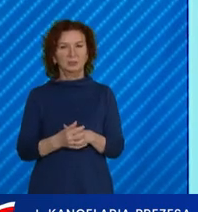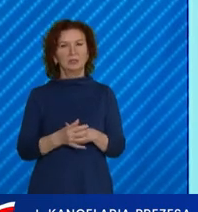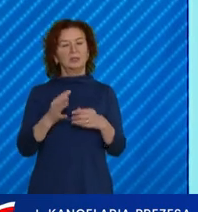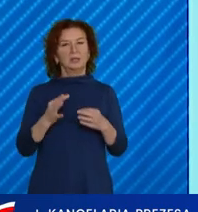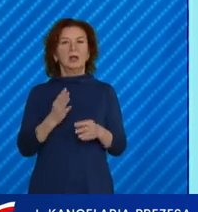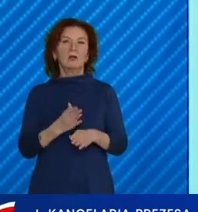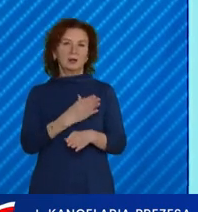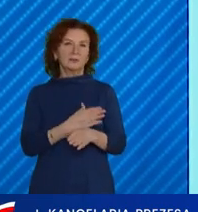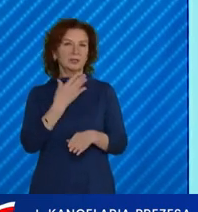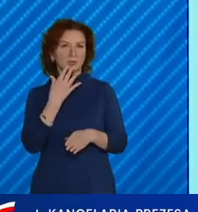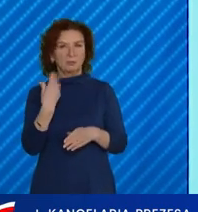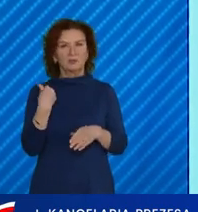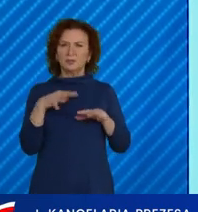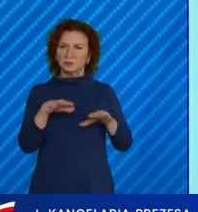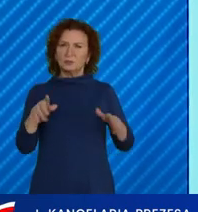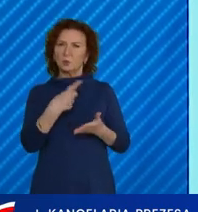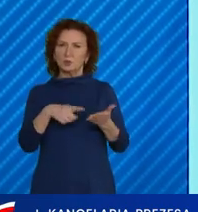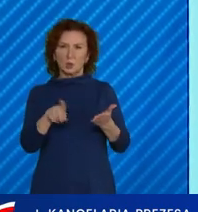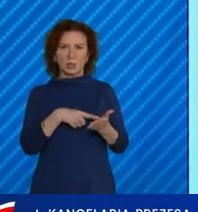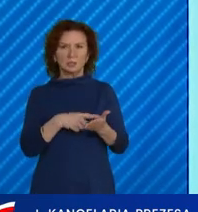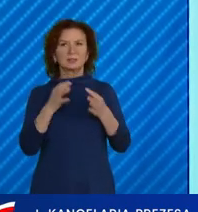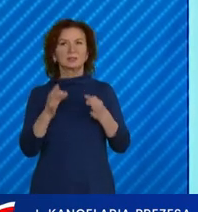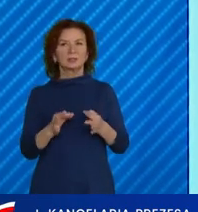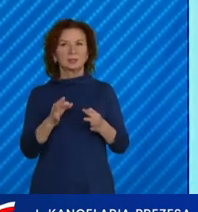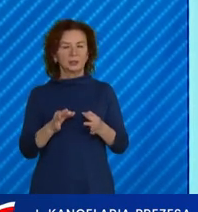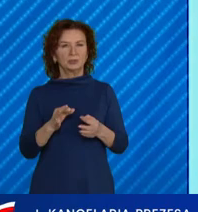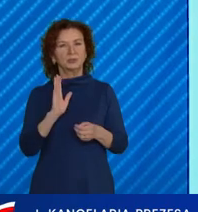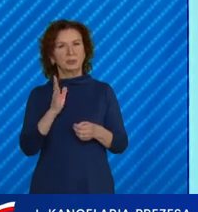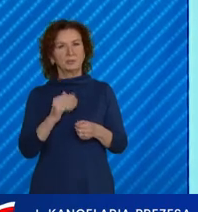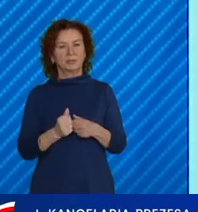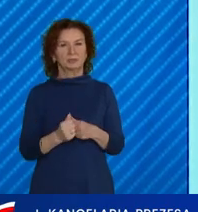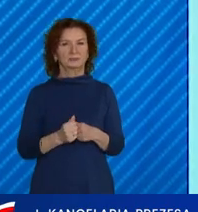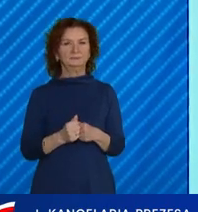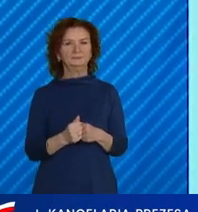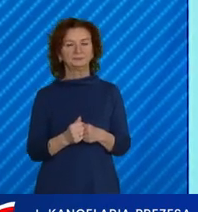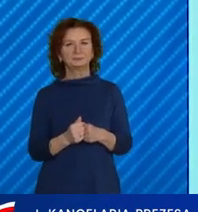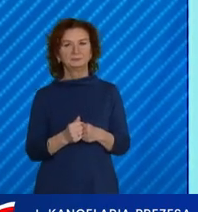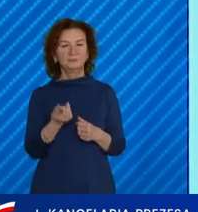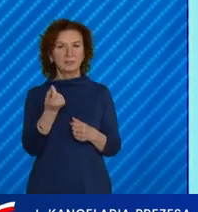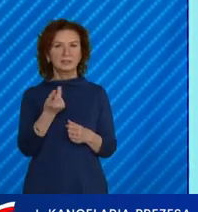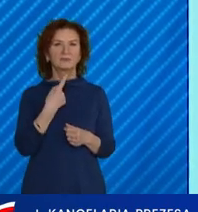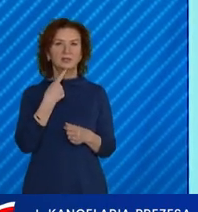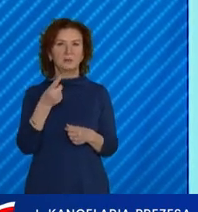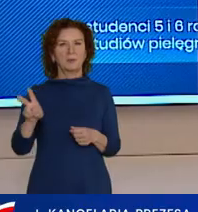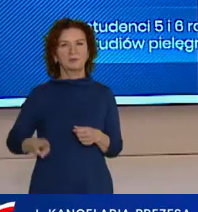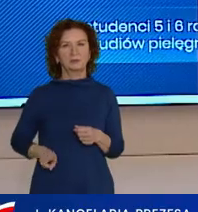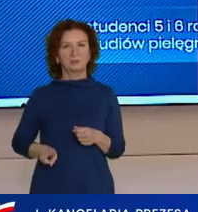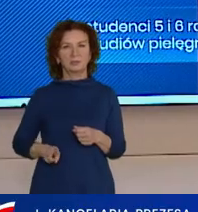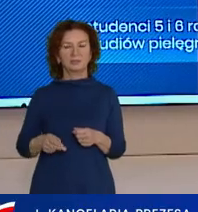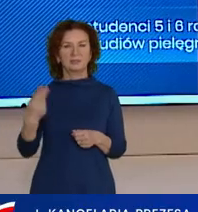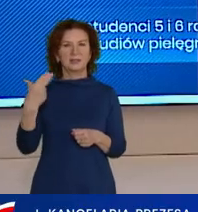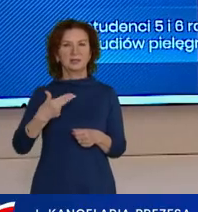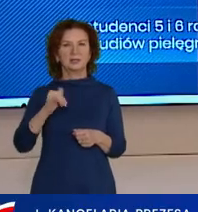tym wielokrotnie. Dzisiaj właśnie to się zdarzy. O tym zaraz powie pan minister